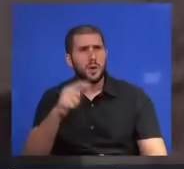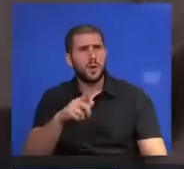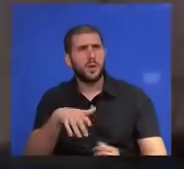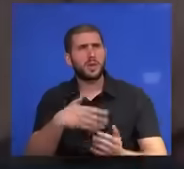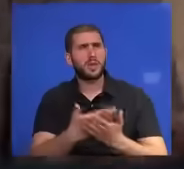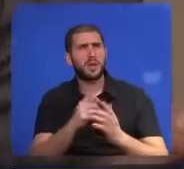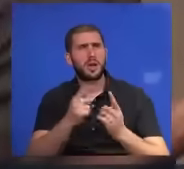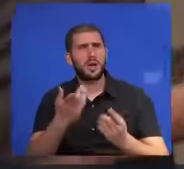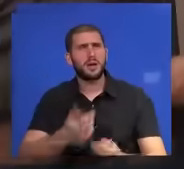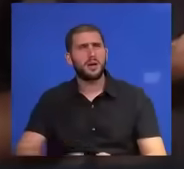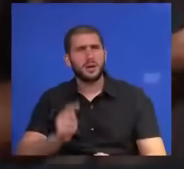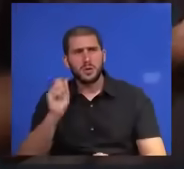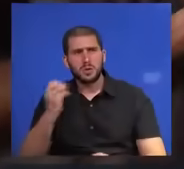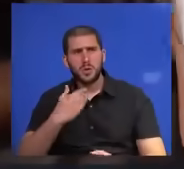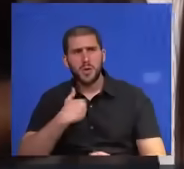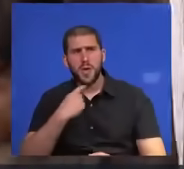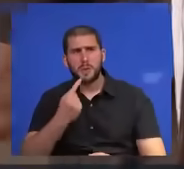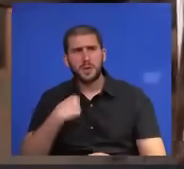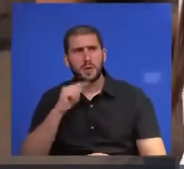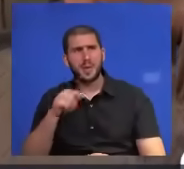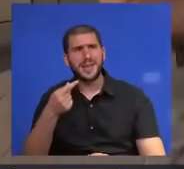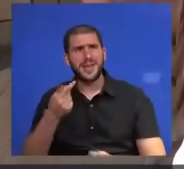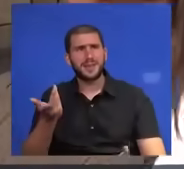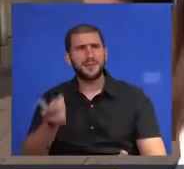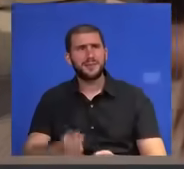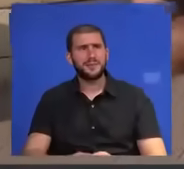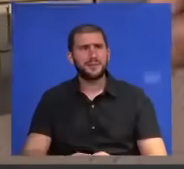שלחו אותנו. אמרתי להם שאני הולכת לגדי.